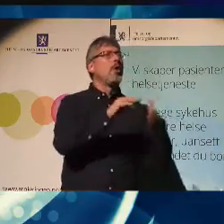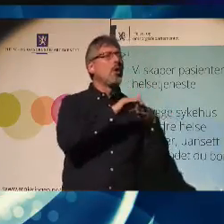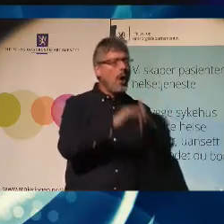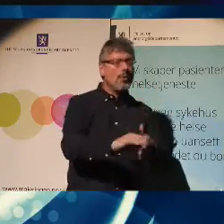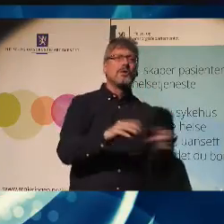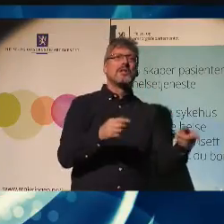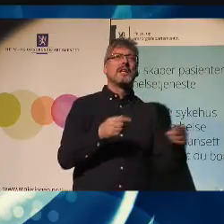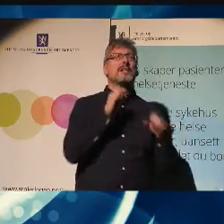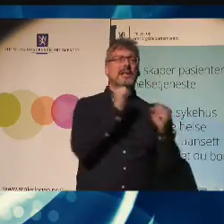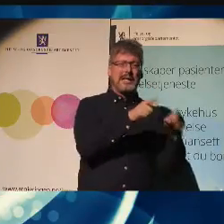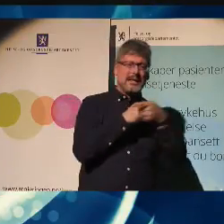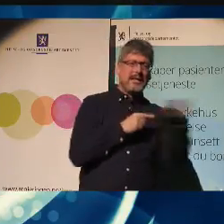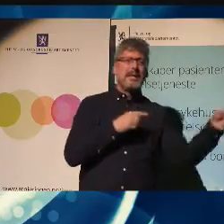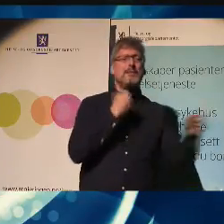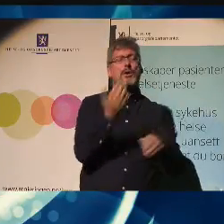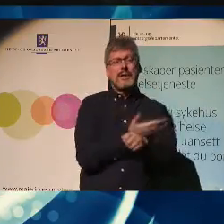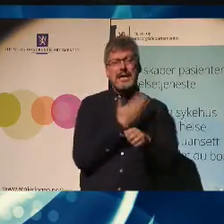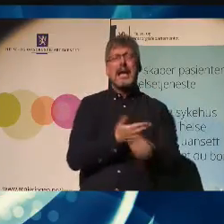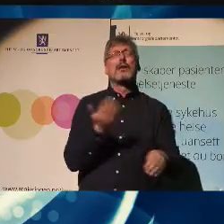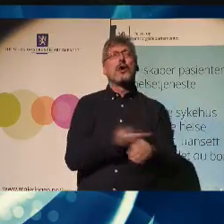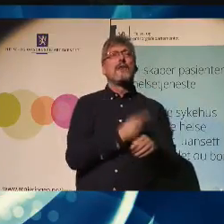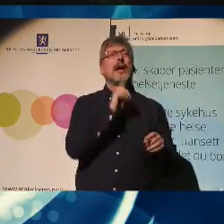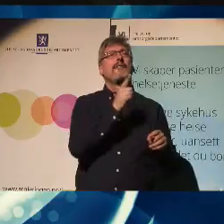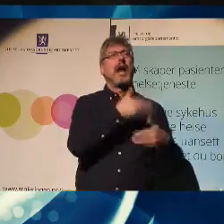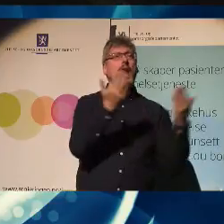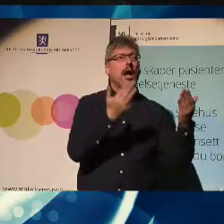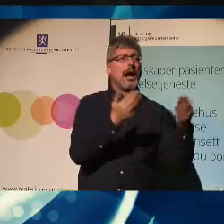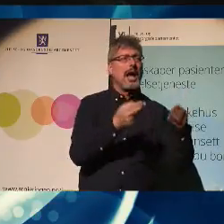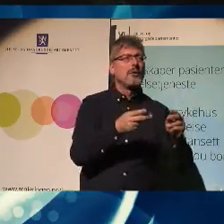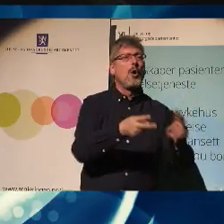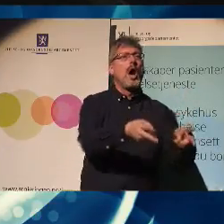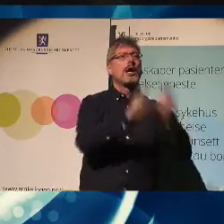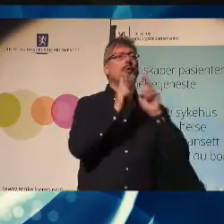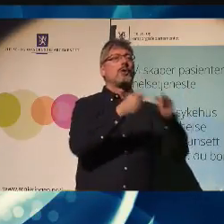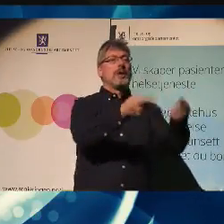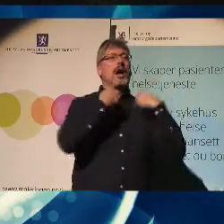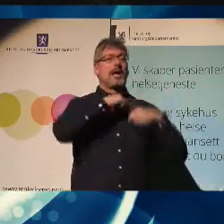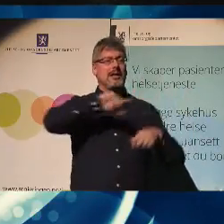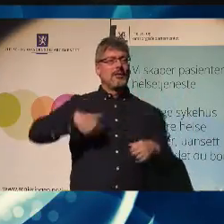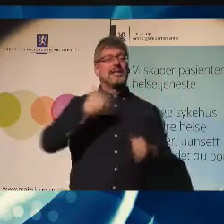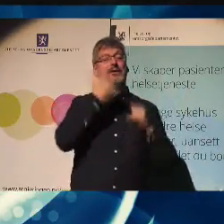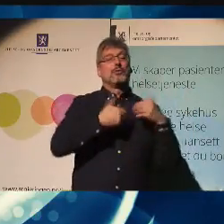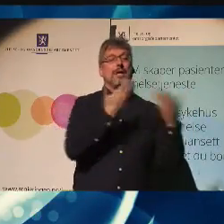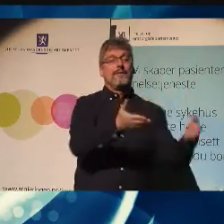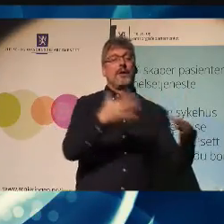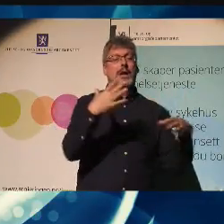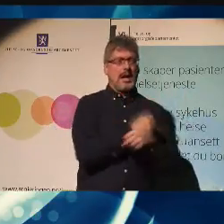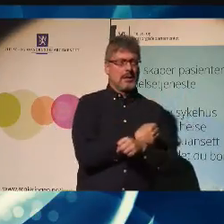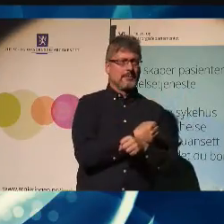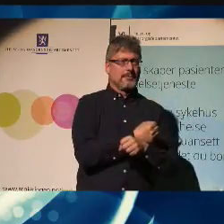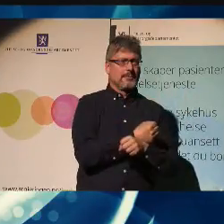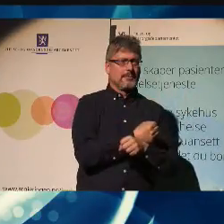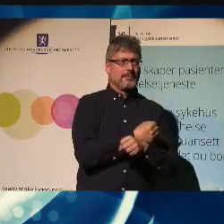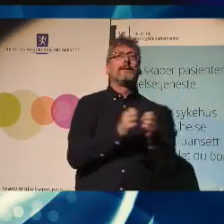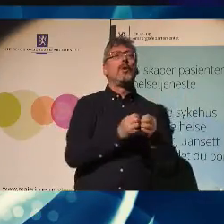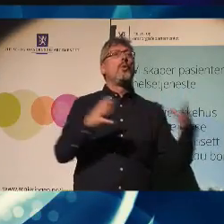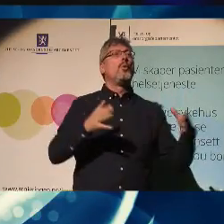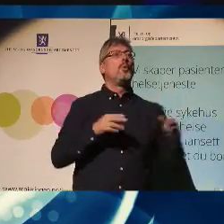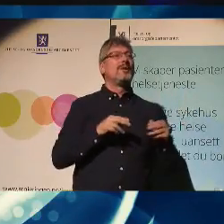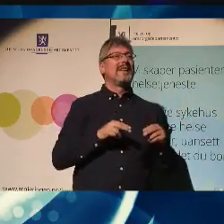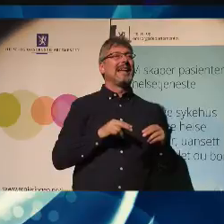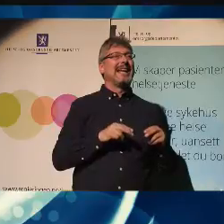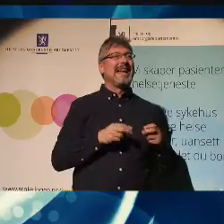utvikle og øve I hverdagen sin og rapportere det tilbake til oss. Og så får de til slutt en eksamen som handler om den utviklingsreisen de har hatt